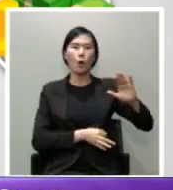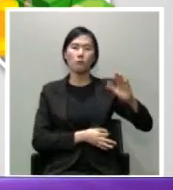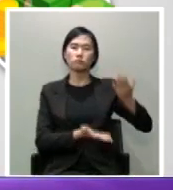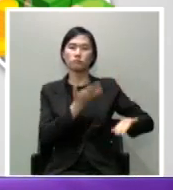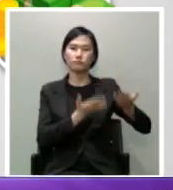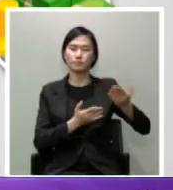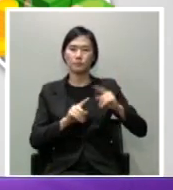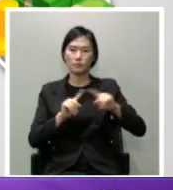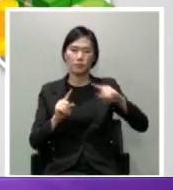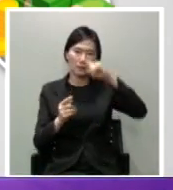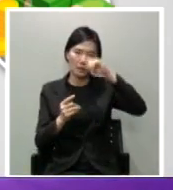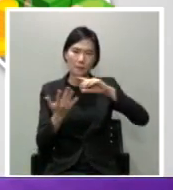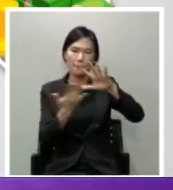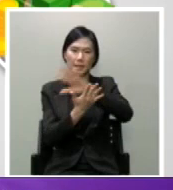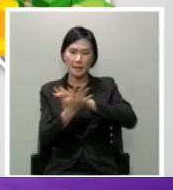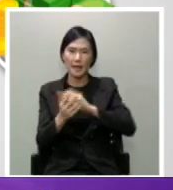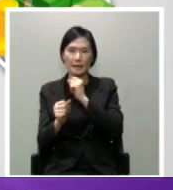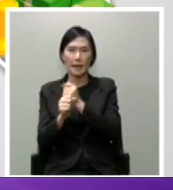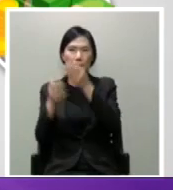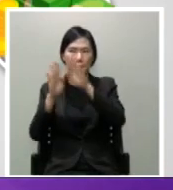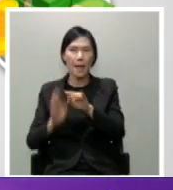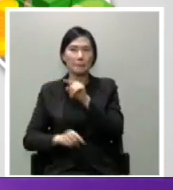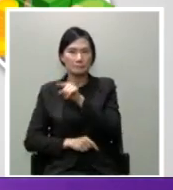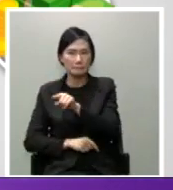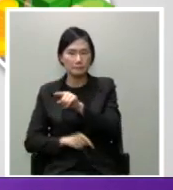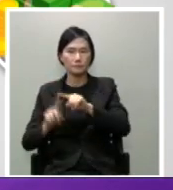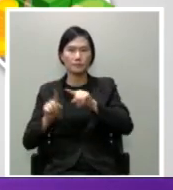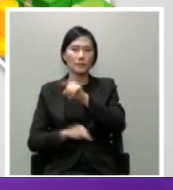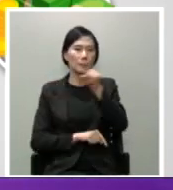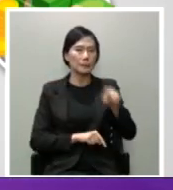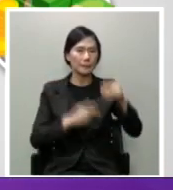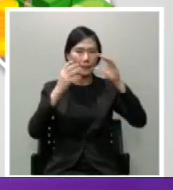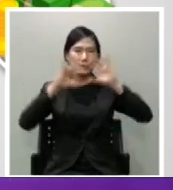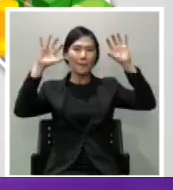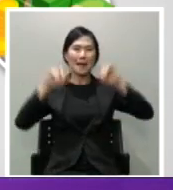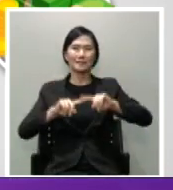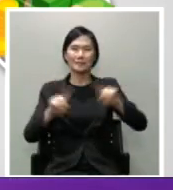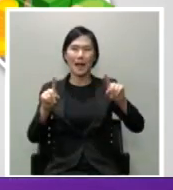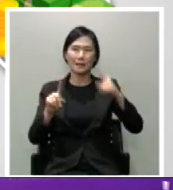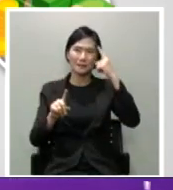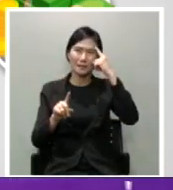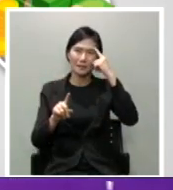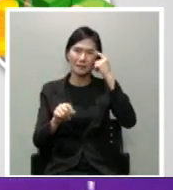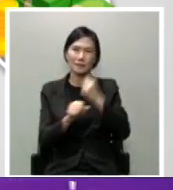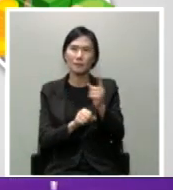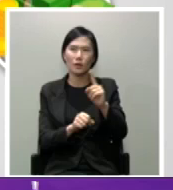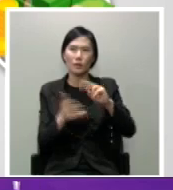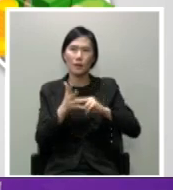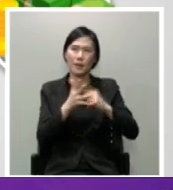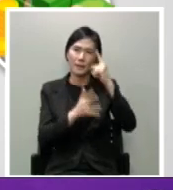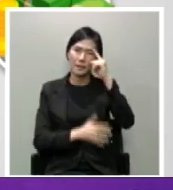จุดยืนไทยในเรื่องนี้เป็นอย่างนึงจุดยืนรัฐบาลฟิลิปปินส์เป็นอีกอย่างหนึ่งอะไรก็ไม่เท่ากับจุดยื